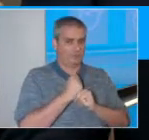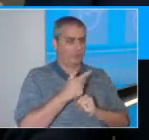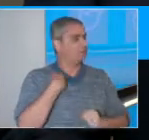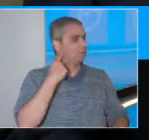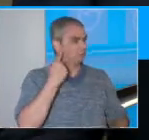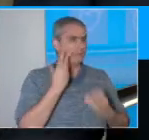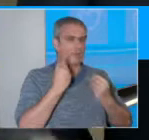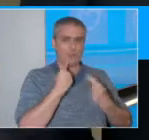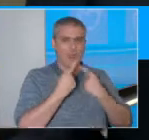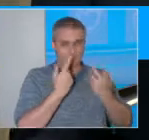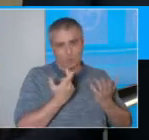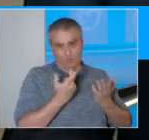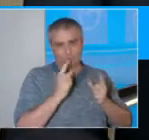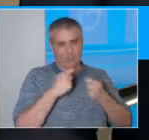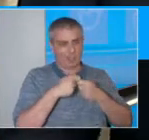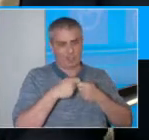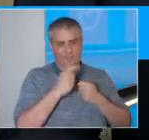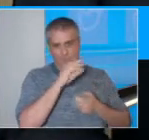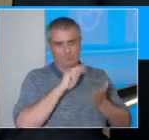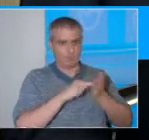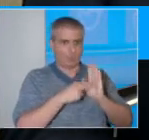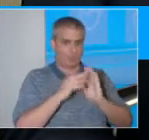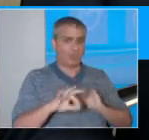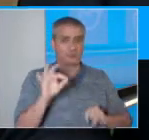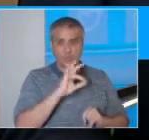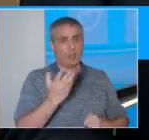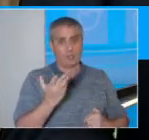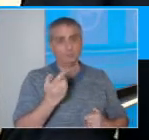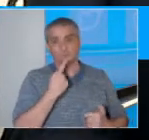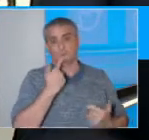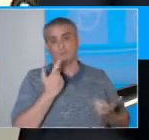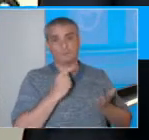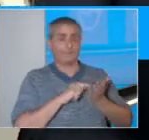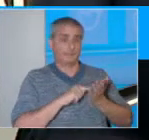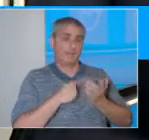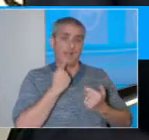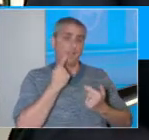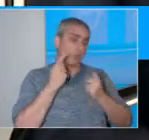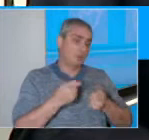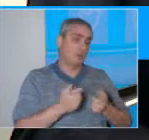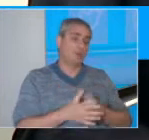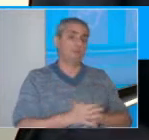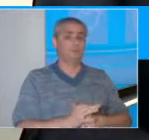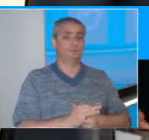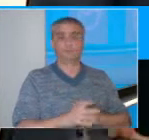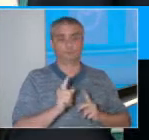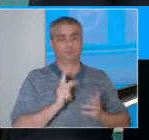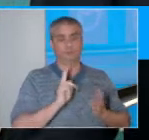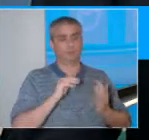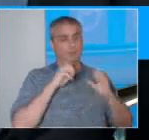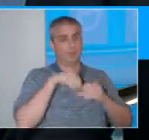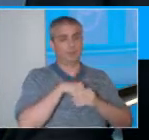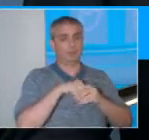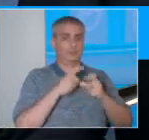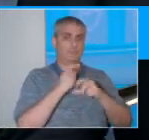אנחנו שומעים הרבה אמירות מחברים בפוליטיקה שלכם, שאומרים שבגלל האמירות האלו לא נכון לשבת עם